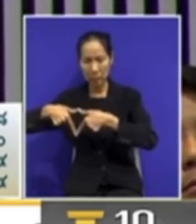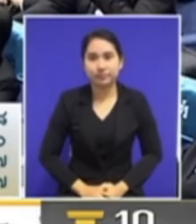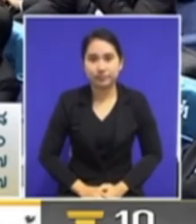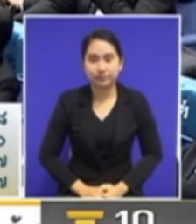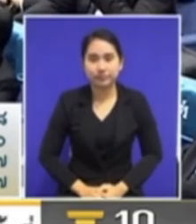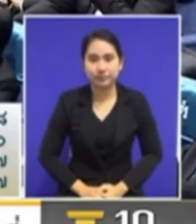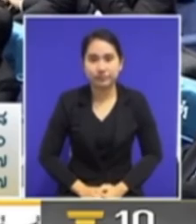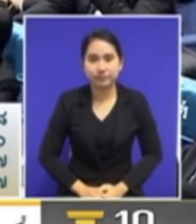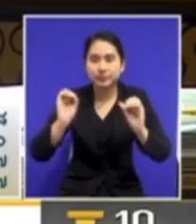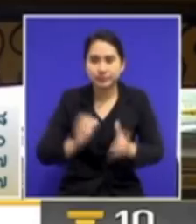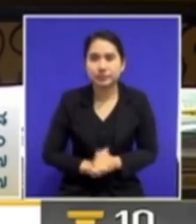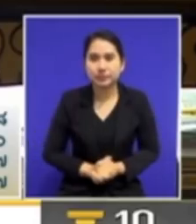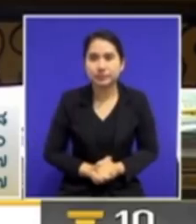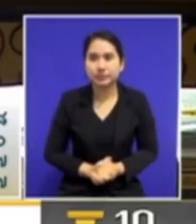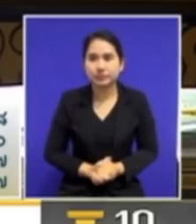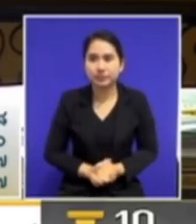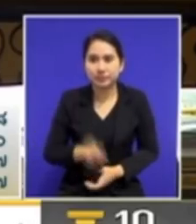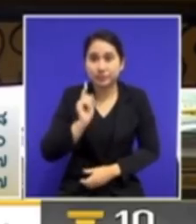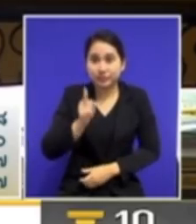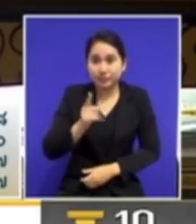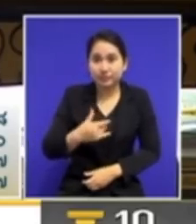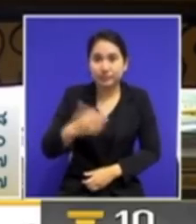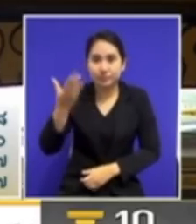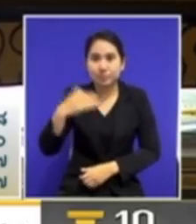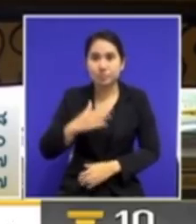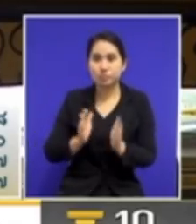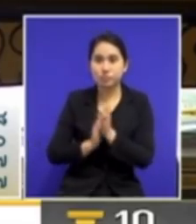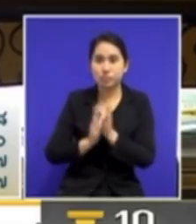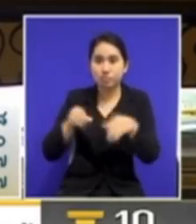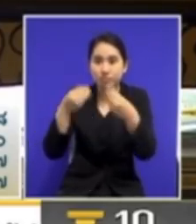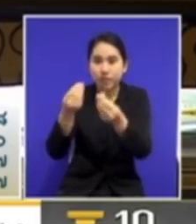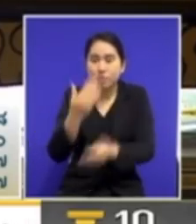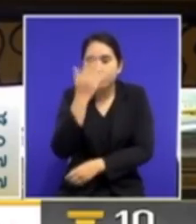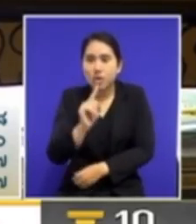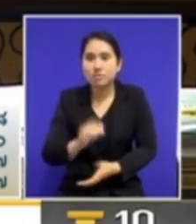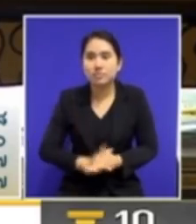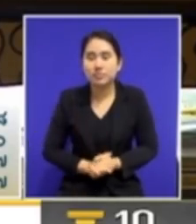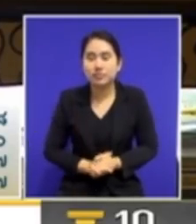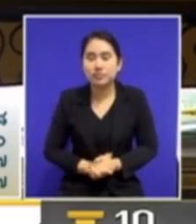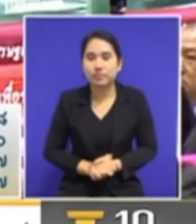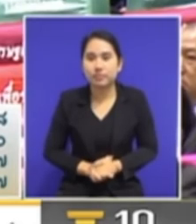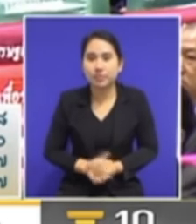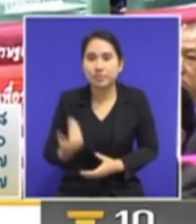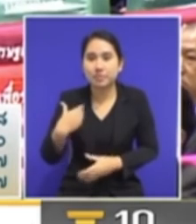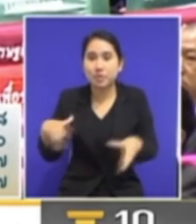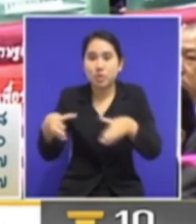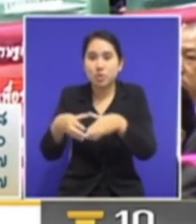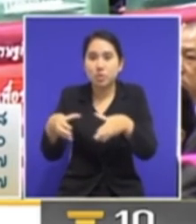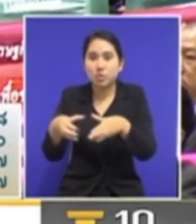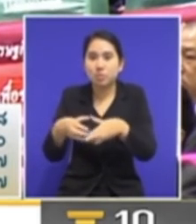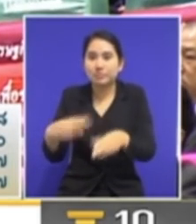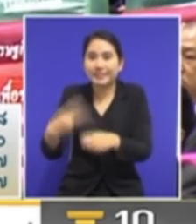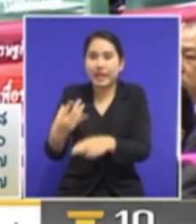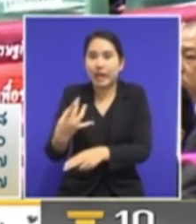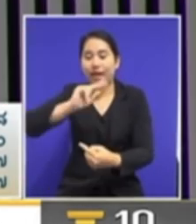ร้อนการแก้ปัญหาจึงไม่ง่ายเหมือนตอนที่มีกฎหมายพิเศษให้ใช้และที่ผ่านมาในยุค